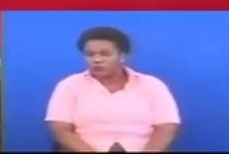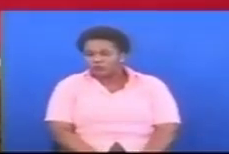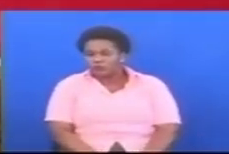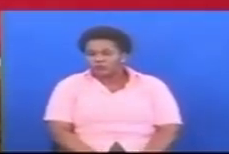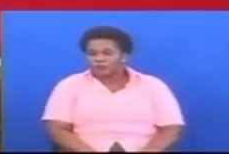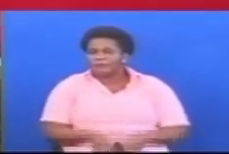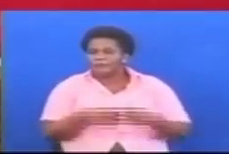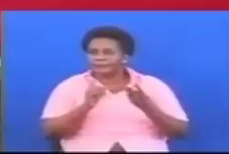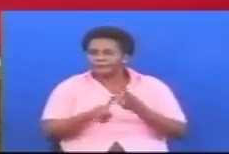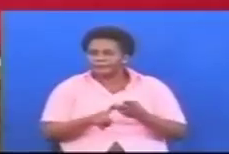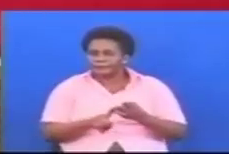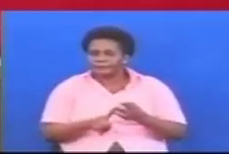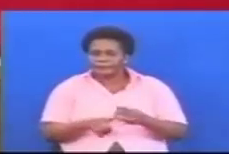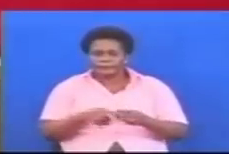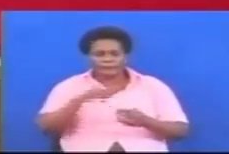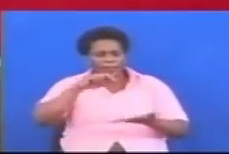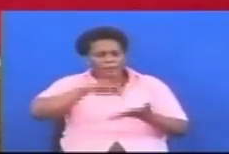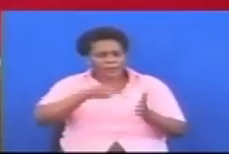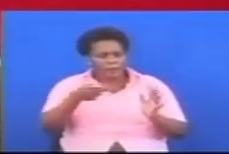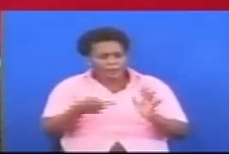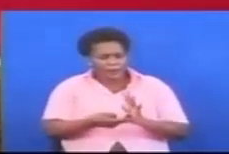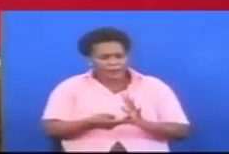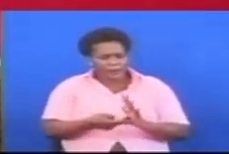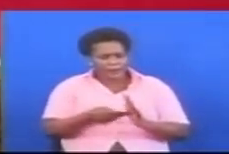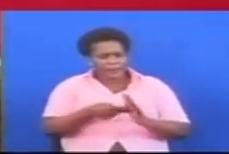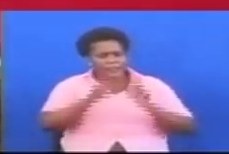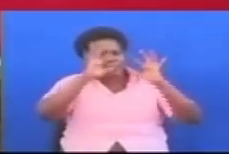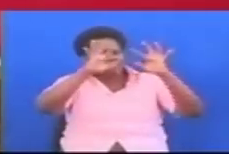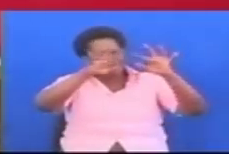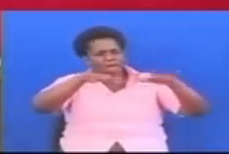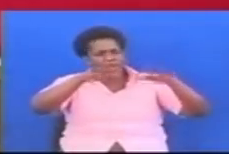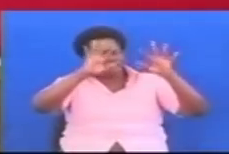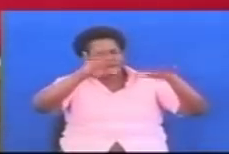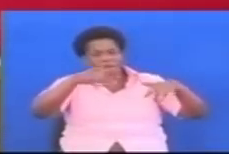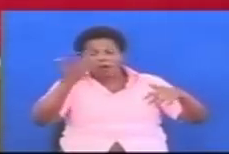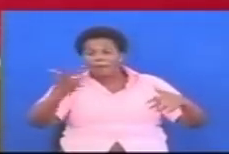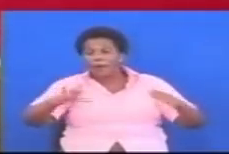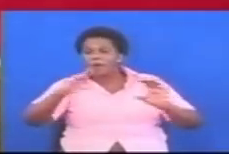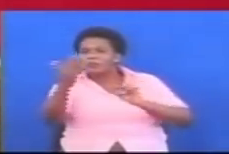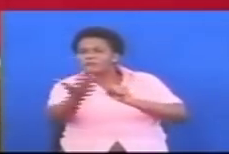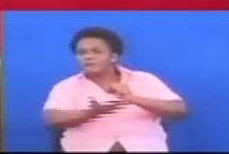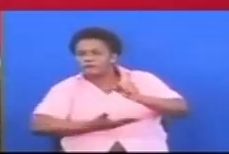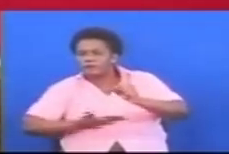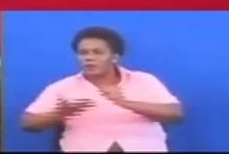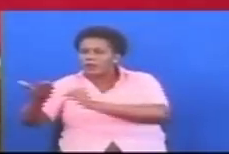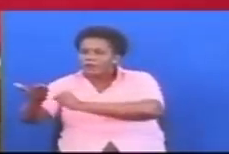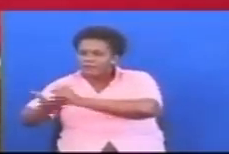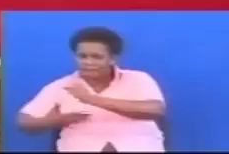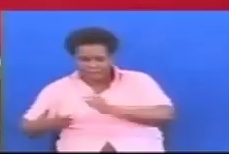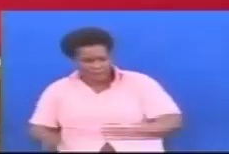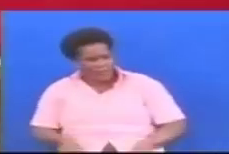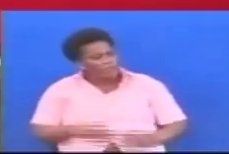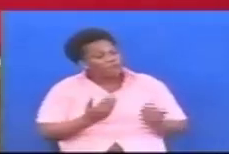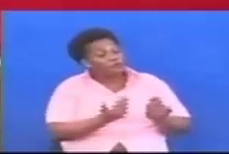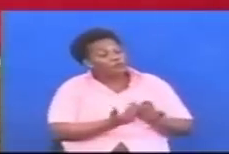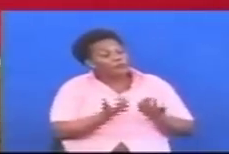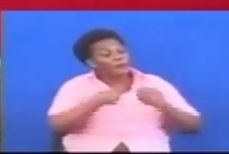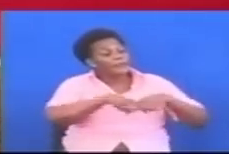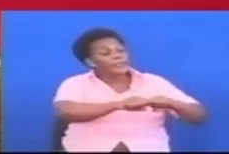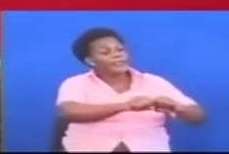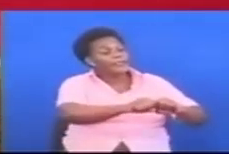mikakati ya uvunaji maji ya mvua kwa ajili ya matumizi. Kamati inashauri serikali kutekeleza kwa vitendo mkakati wa namna ya kuvuna